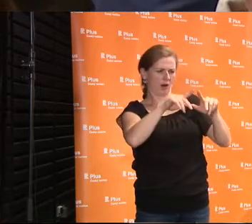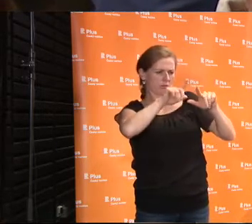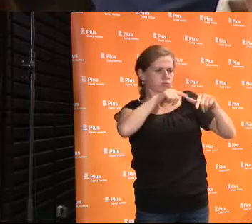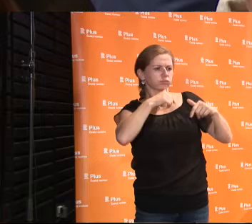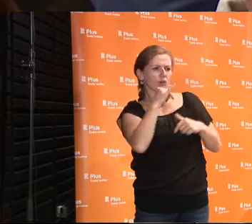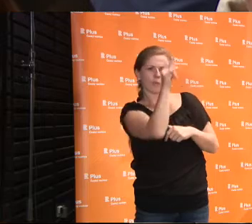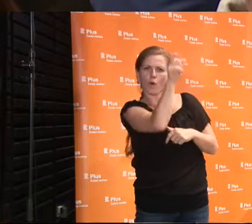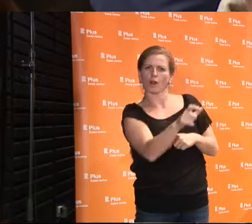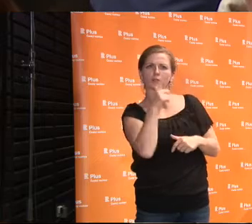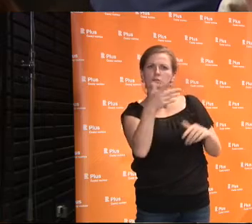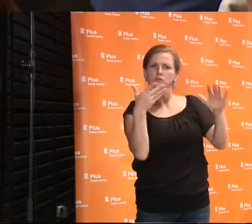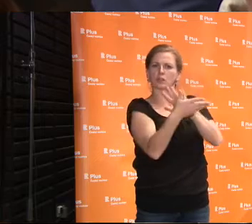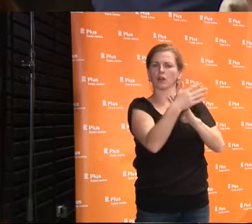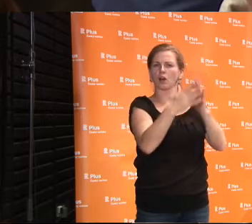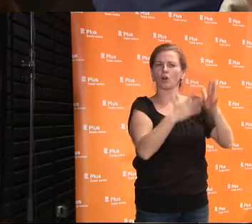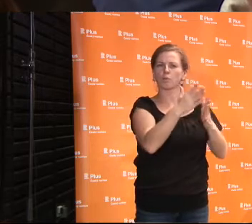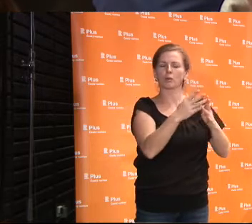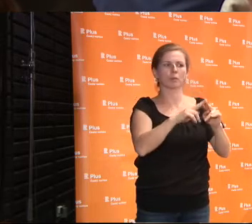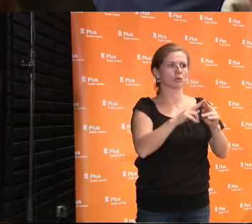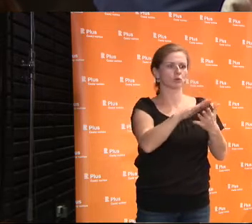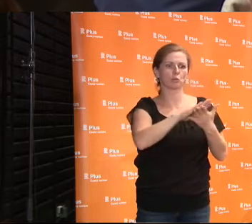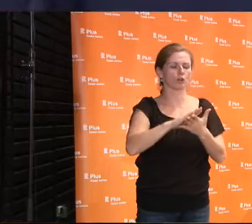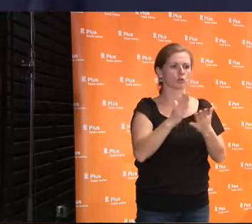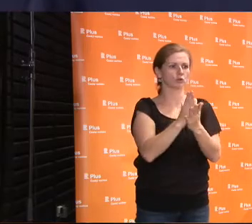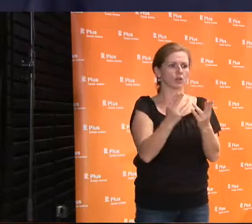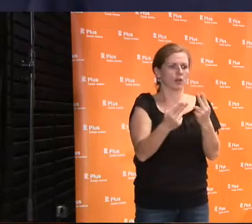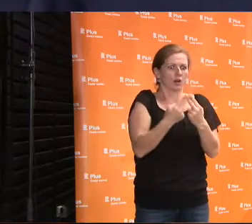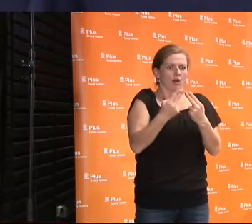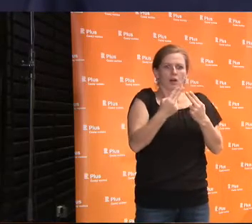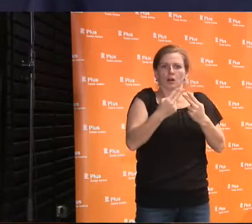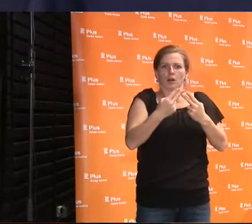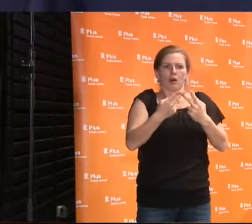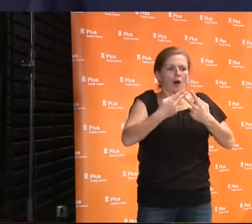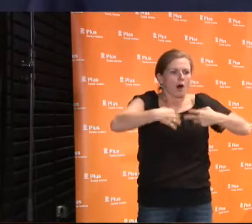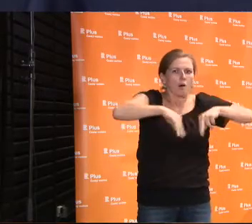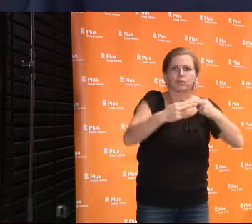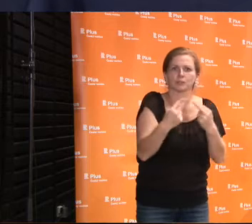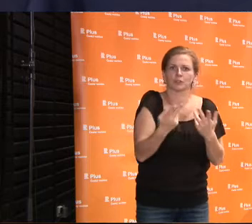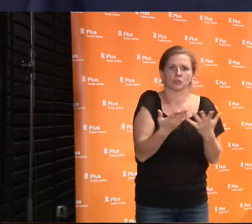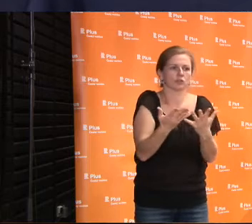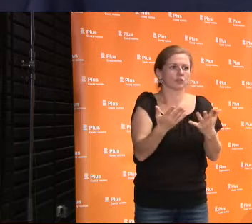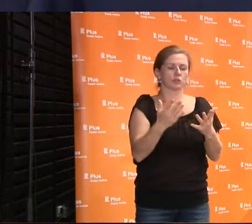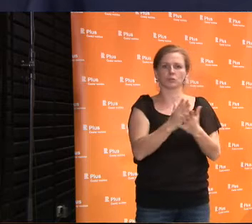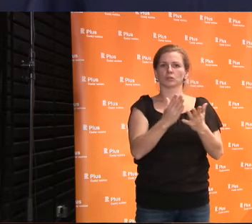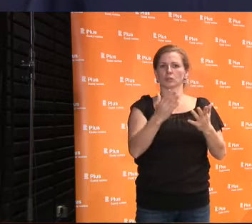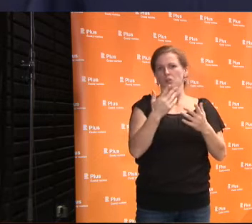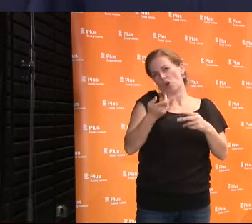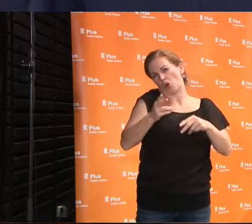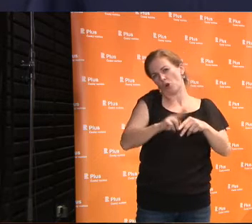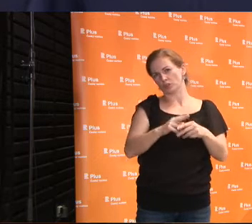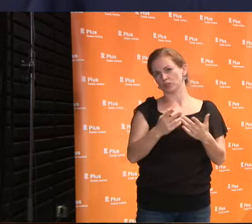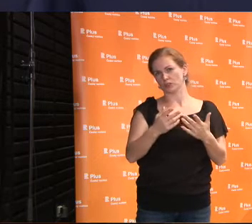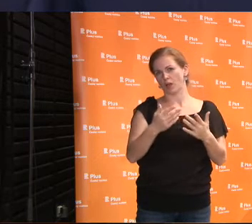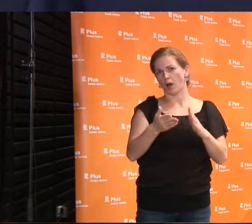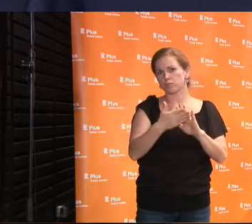protože nemyslím si, že nikdo vám 100% zaručí tuhle tu bezpečnost, že vás vlastně nikdo nedostane do šachů a nezhroutí vám